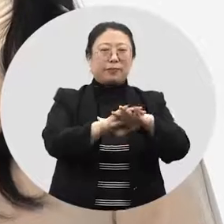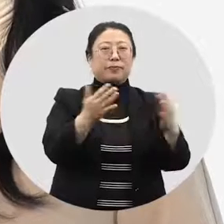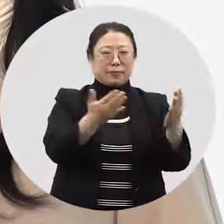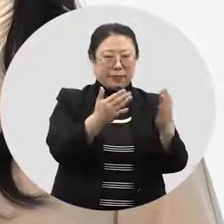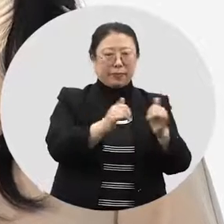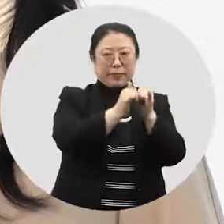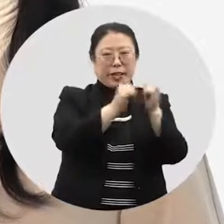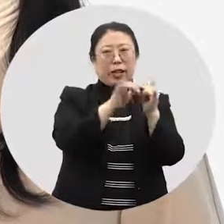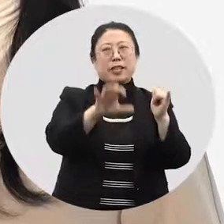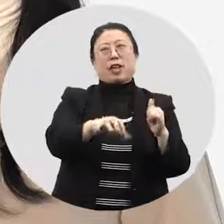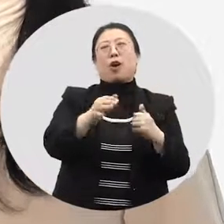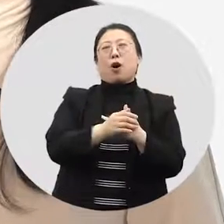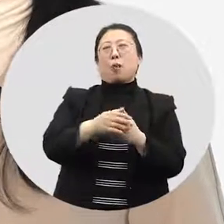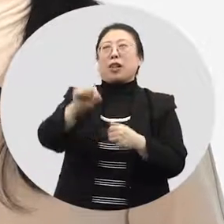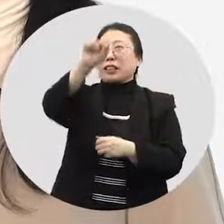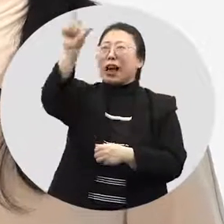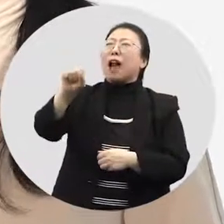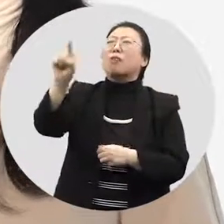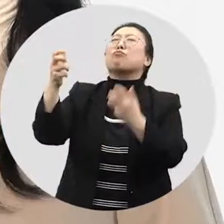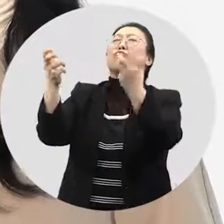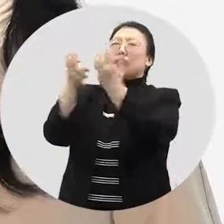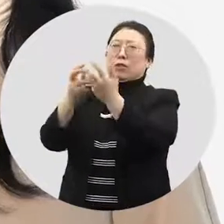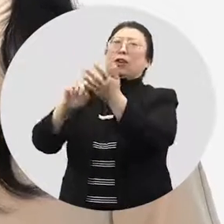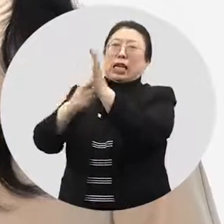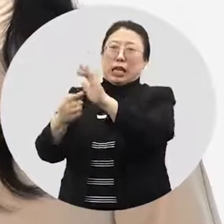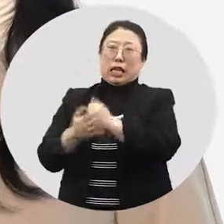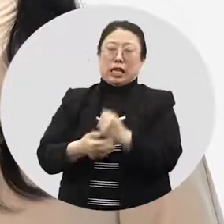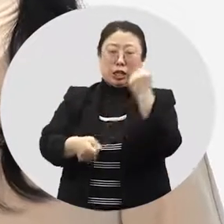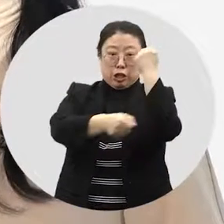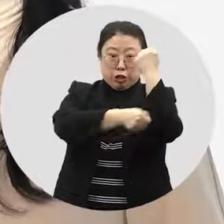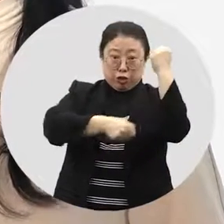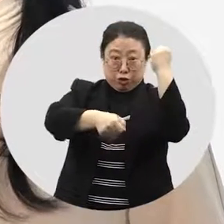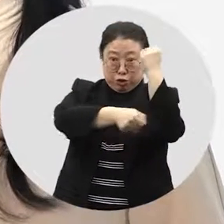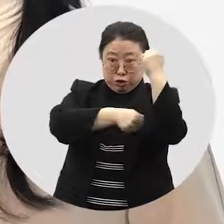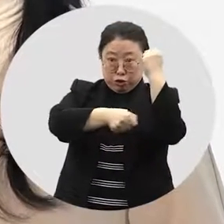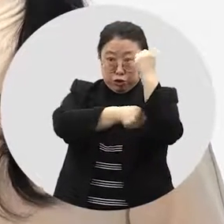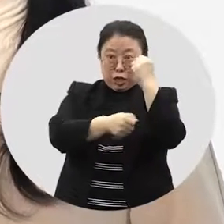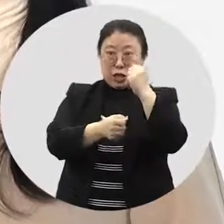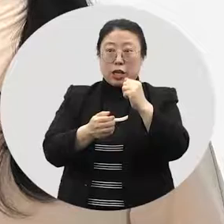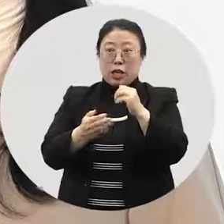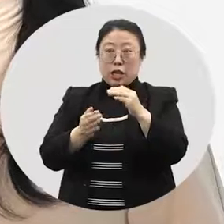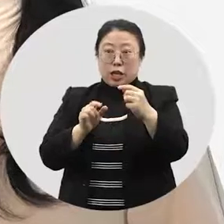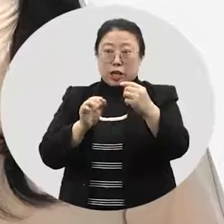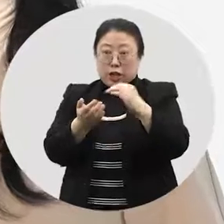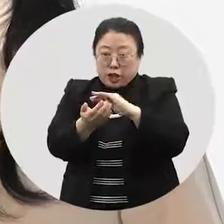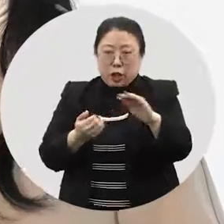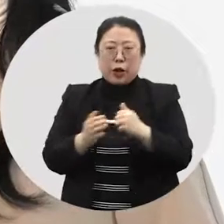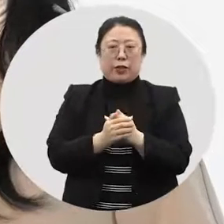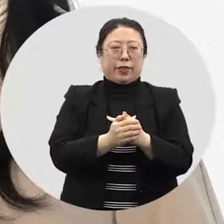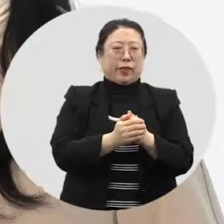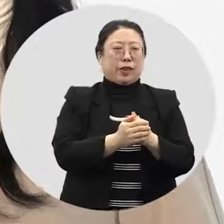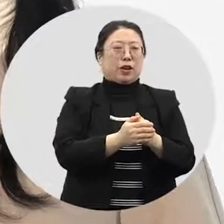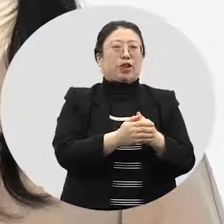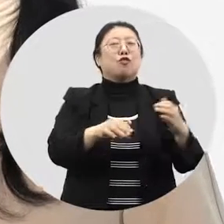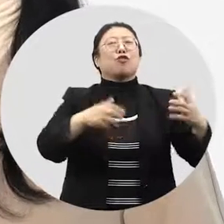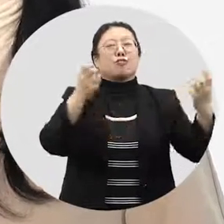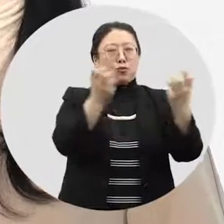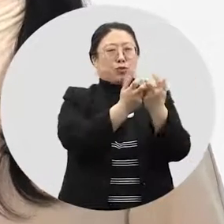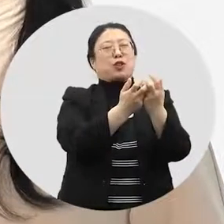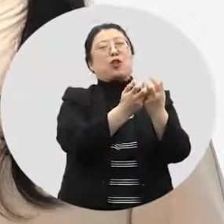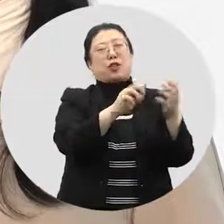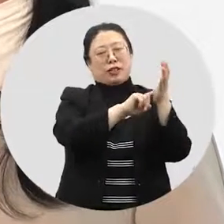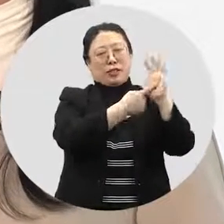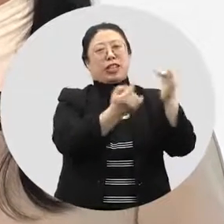농경사회에서 다른 풍요를 상징하거든요 추수를 앞두고 풍요를 상징하는 여성이 발 아래에서 논다는